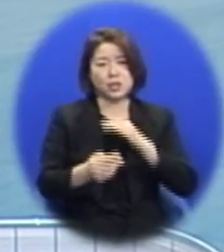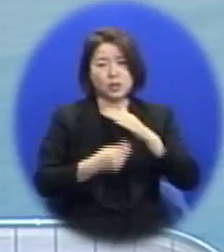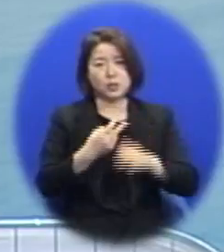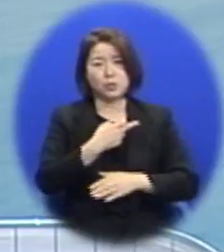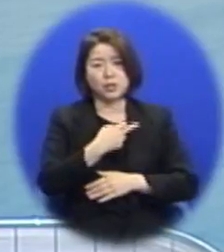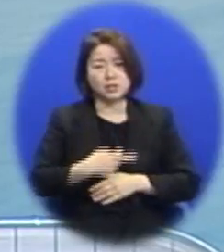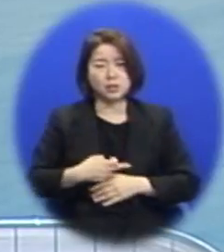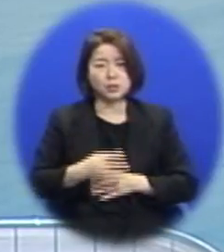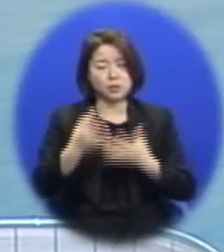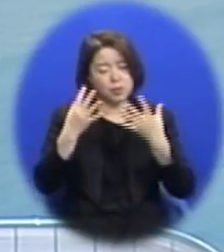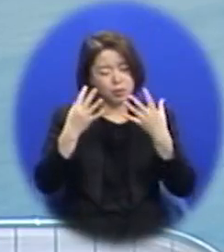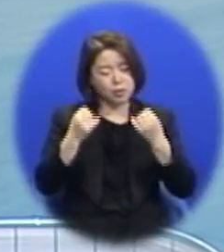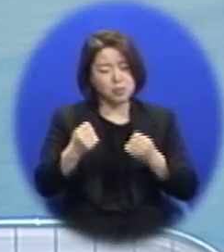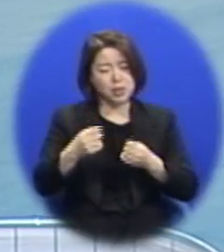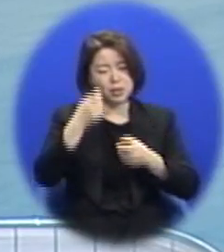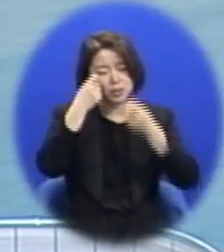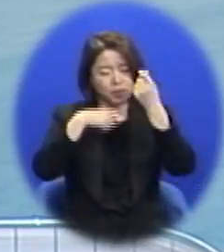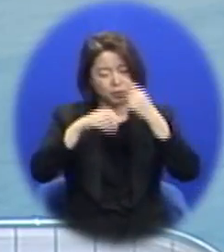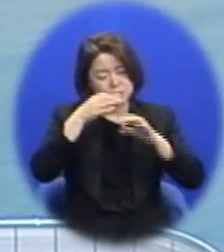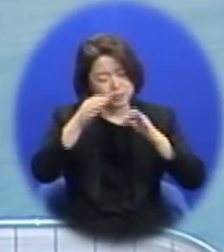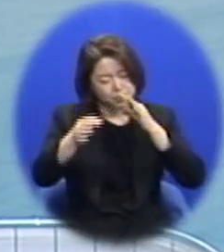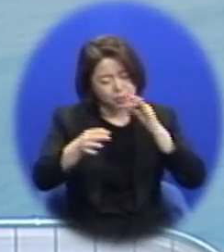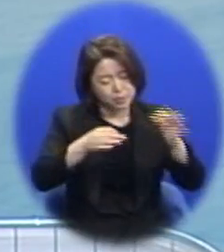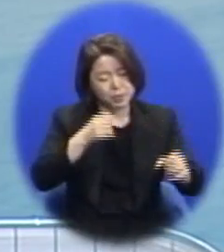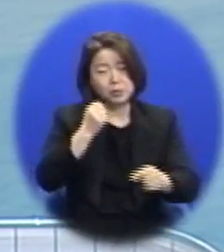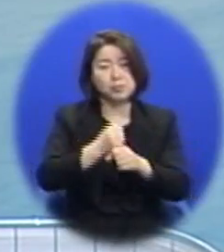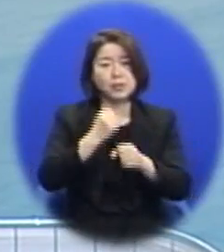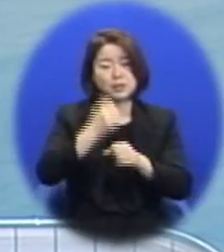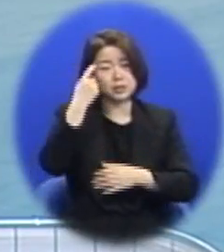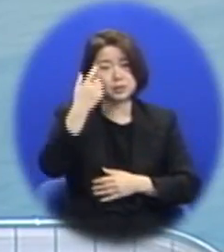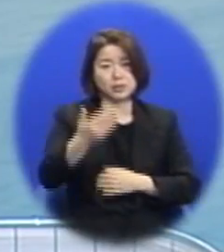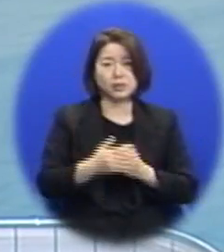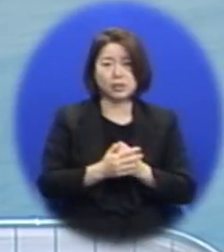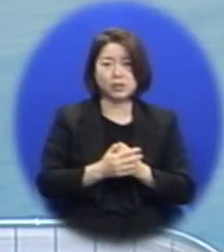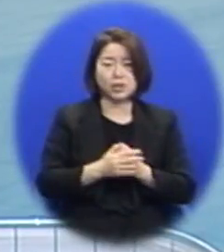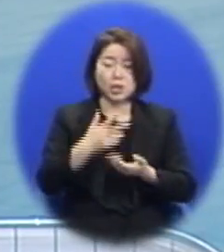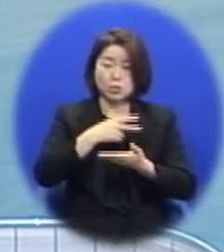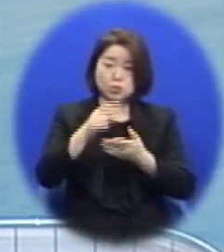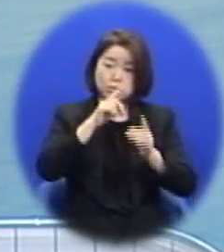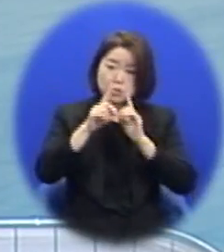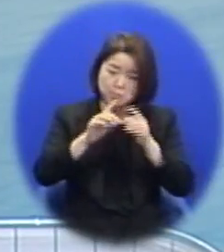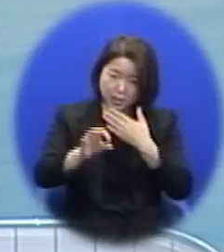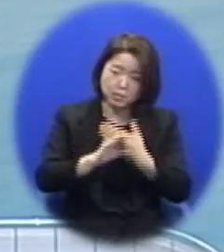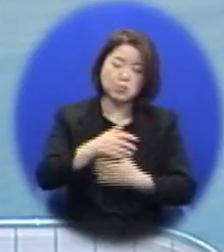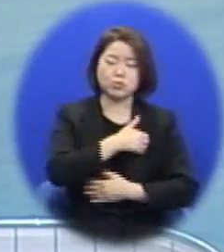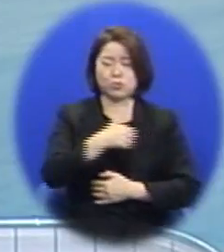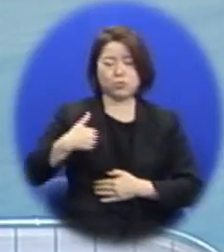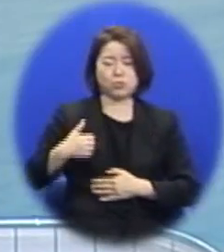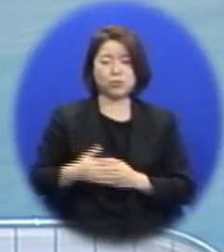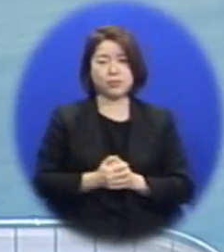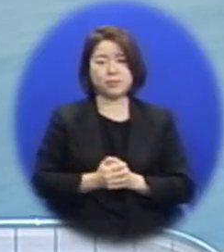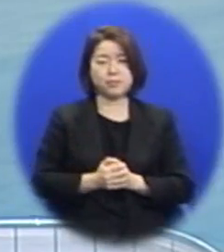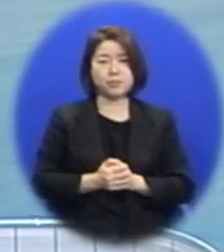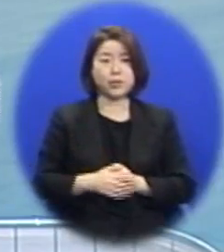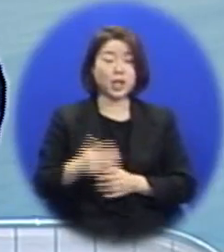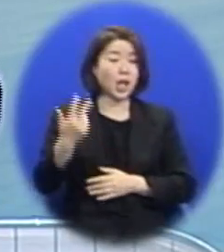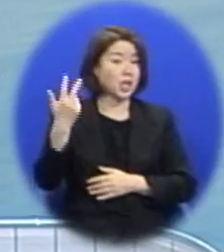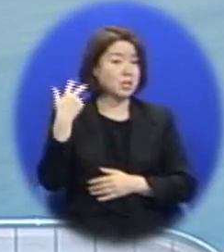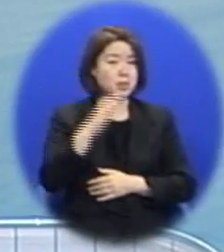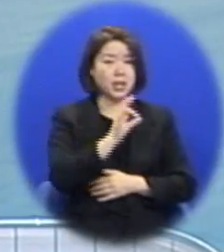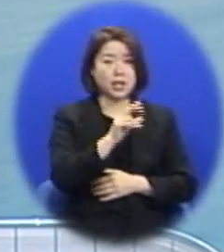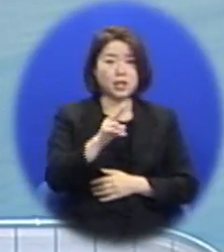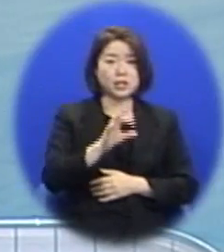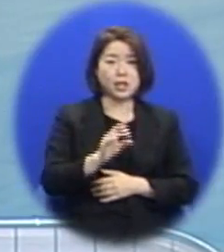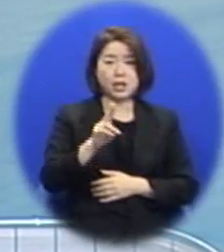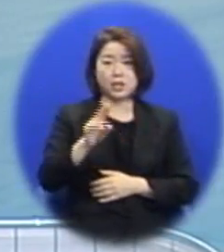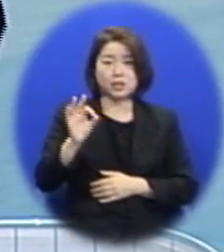얼마나 통곡하게 했을까? 그러면 충분하지요. 지난 주간에 양양에서